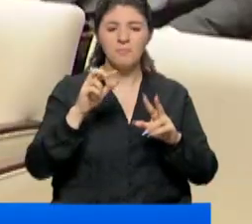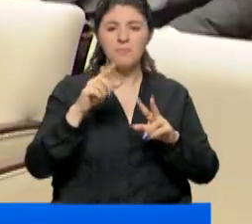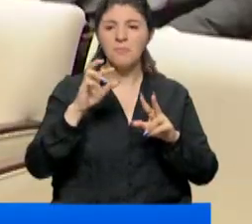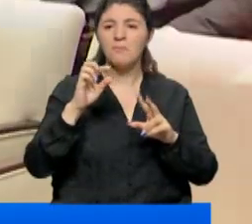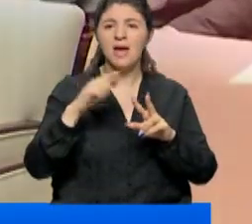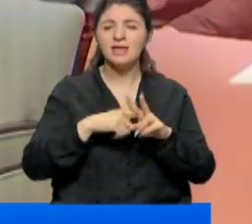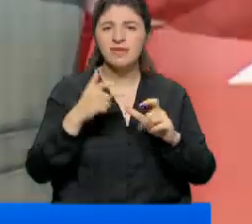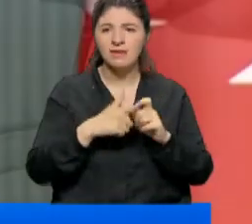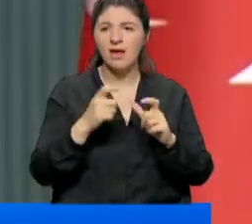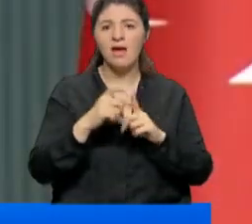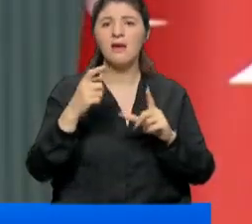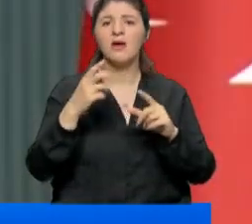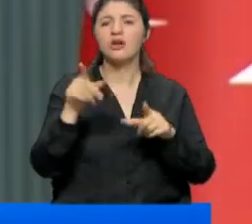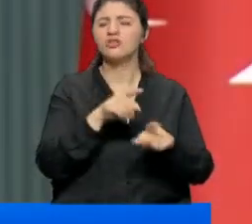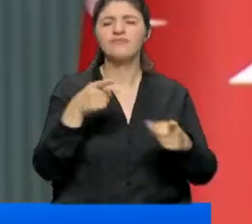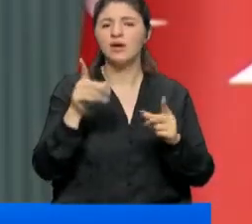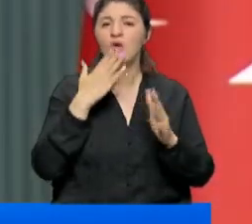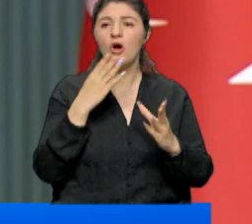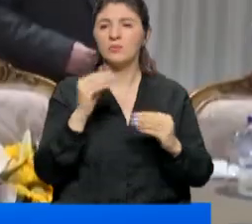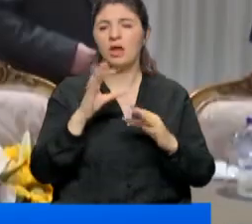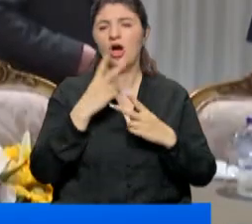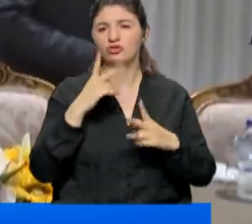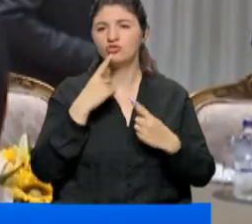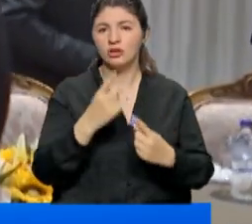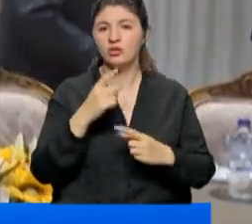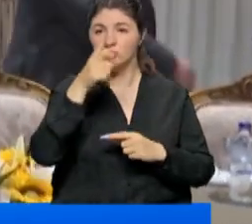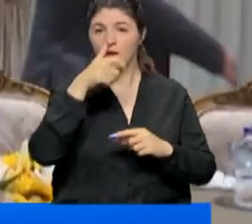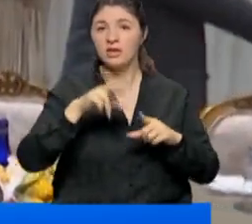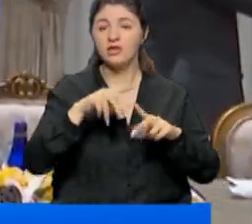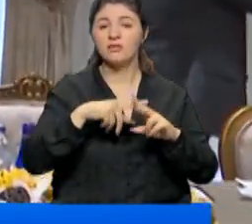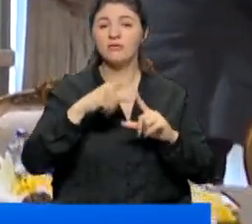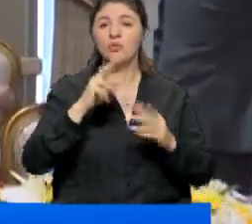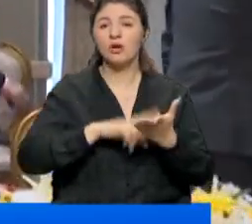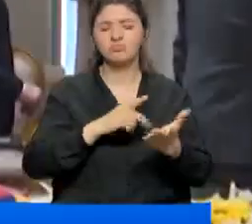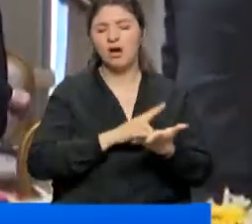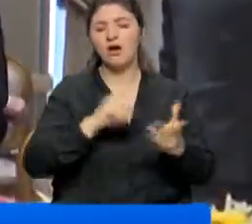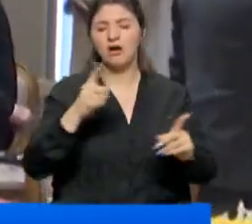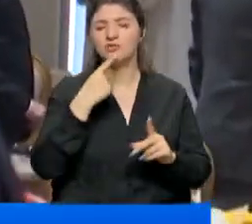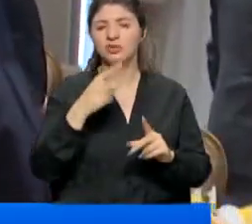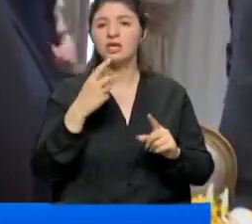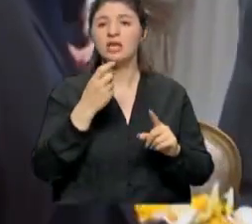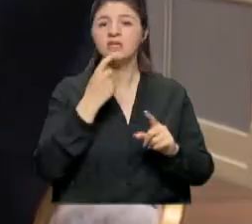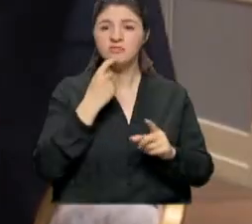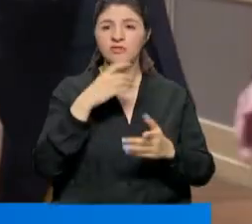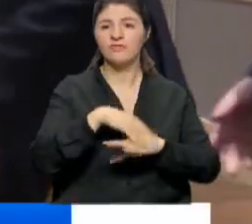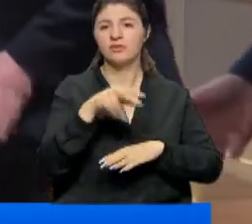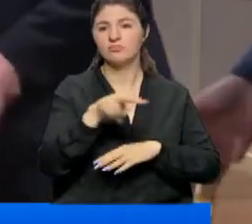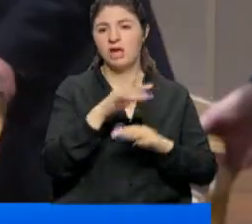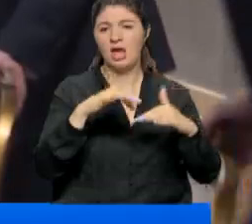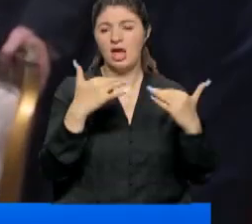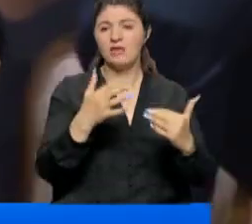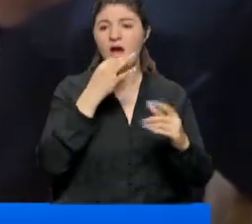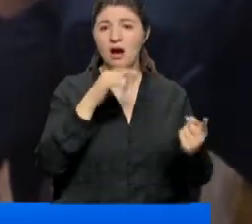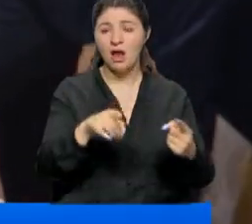hiçbir farkın olmadığını açık ve net bir şekilde ifade etti Türkiye'nin NATO birliklerinin veto edeceğini açıkladığı İsveç ve Finlandiya